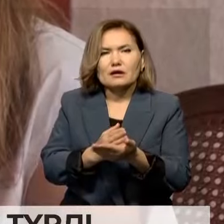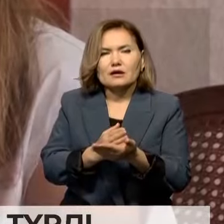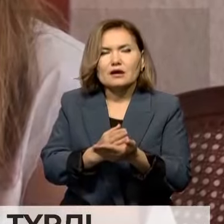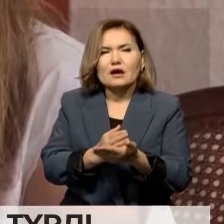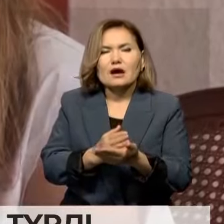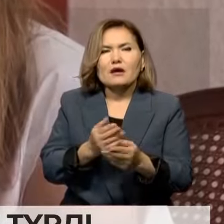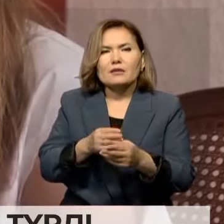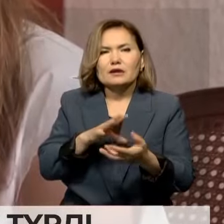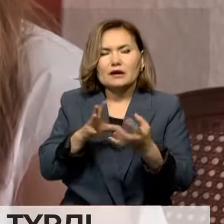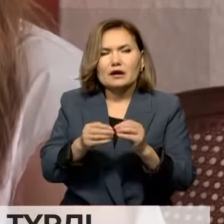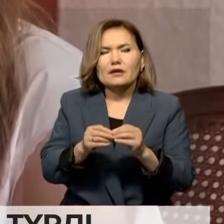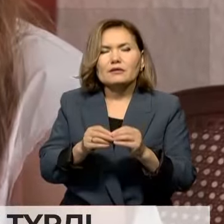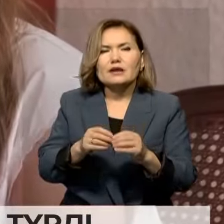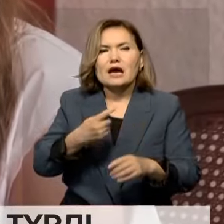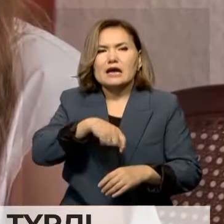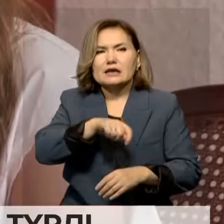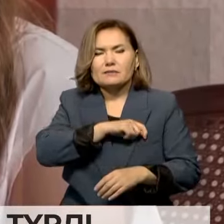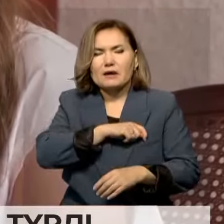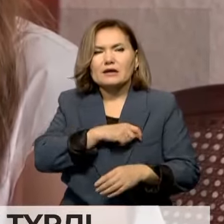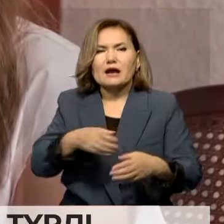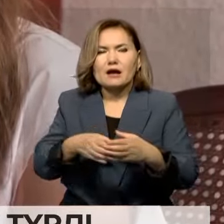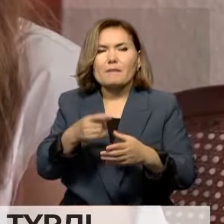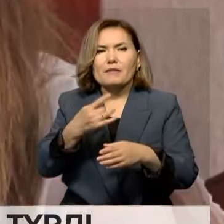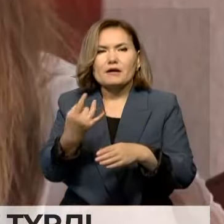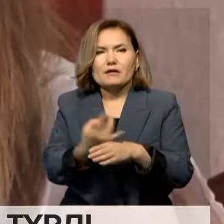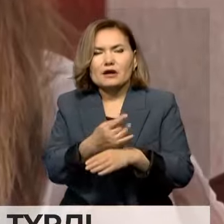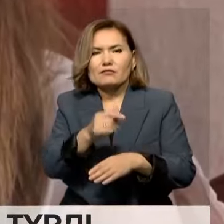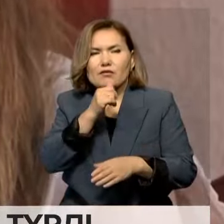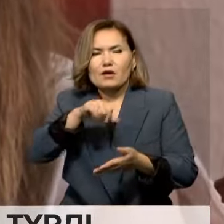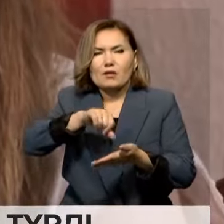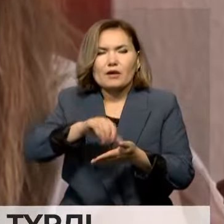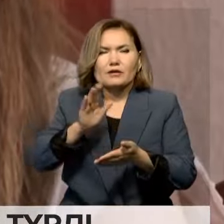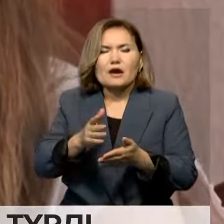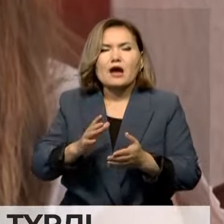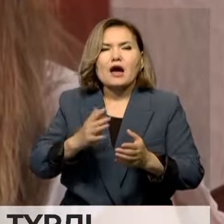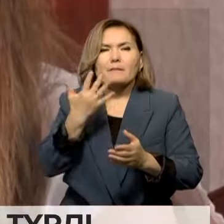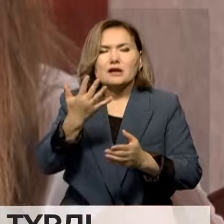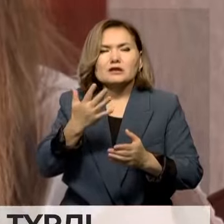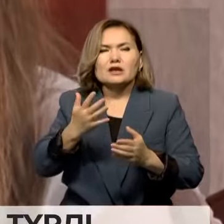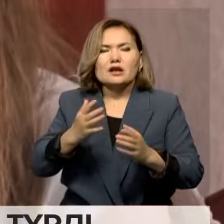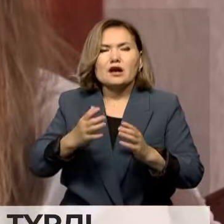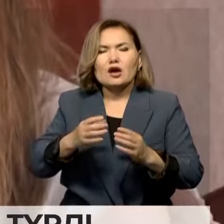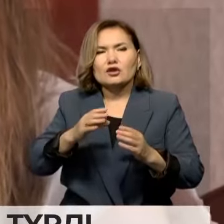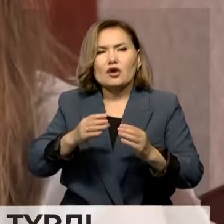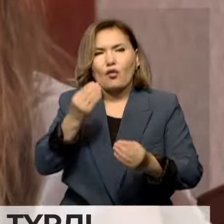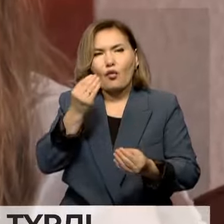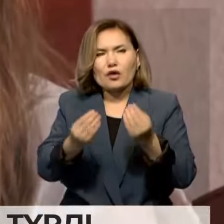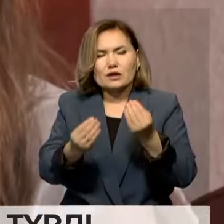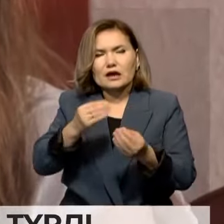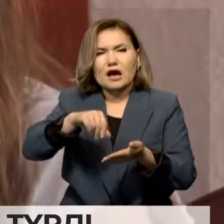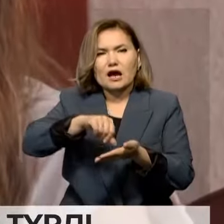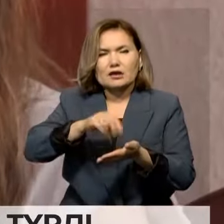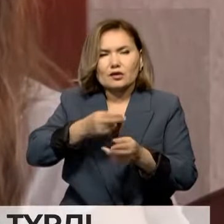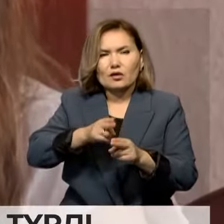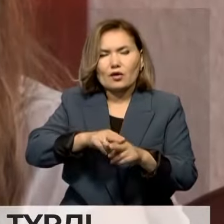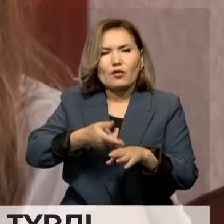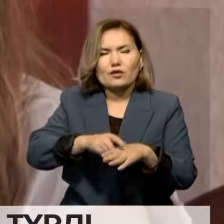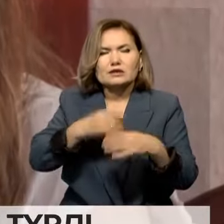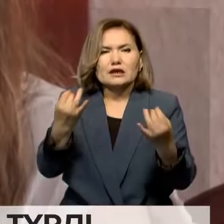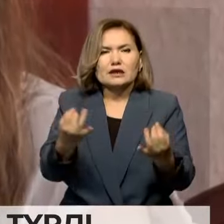Енді Испания командасы бірінші рет қатысайын деп отыр. 5-ші чемпионатқа көшпенді ойынына